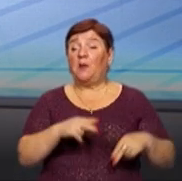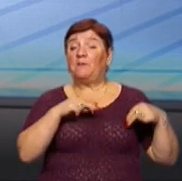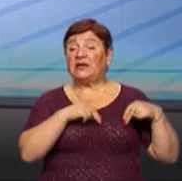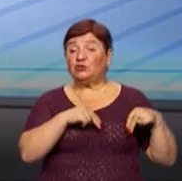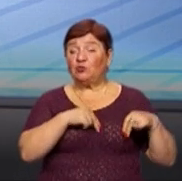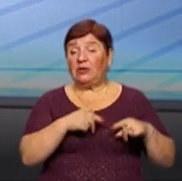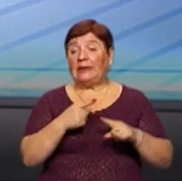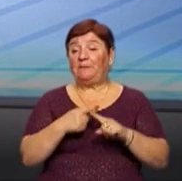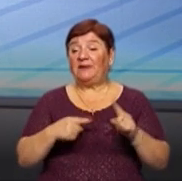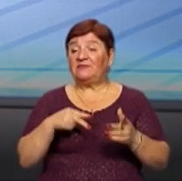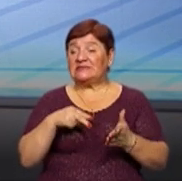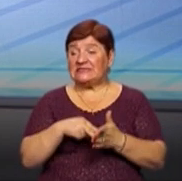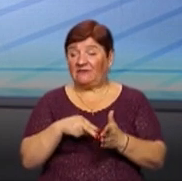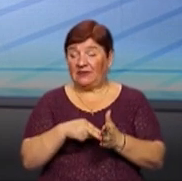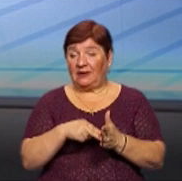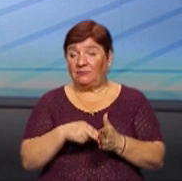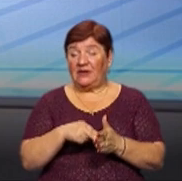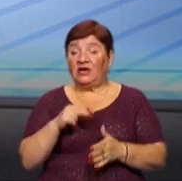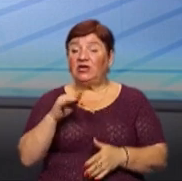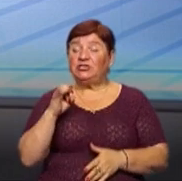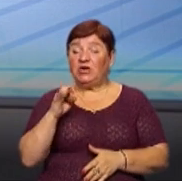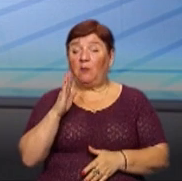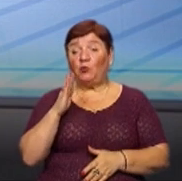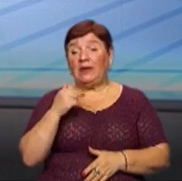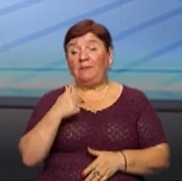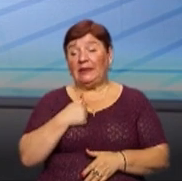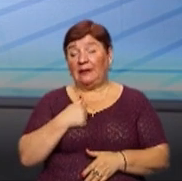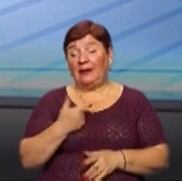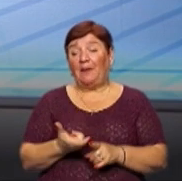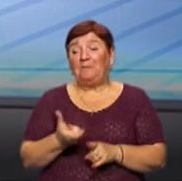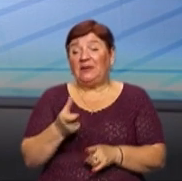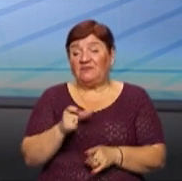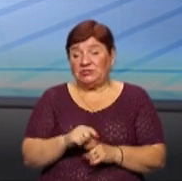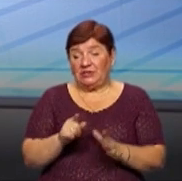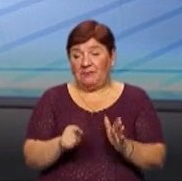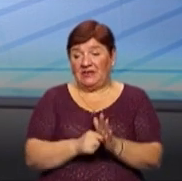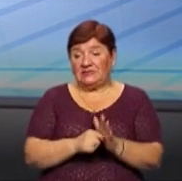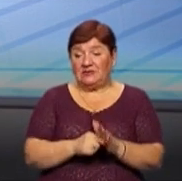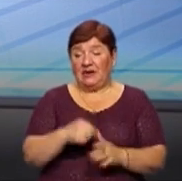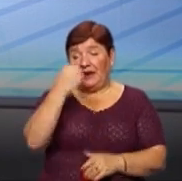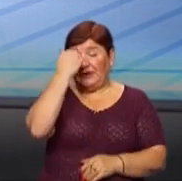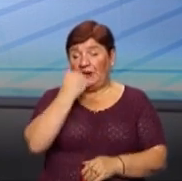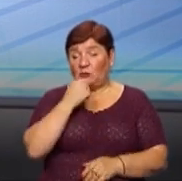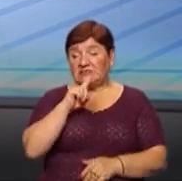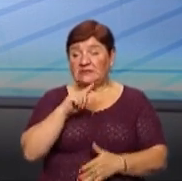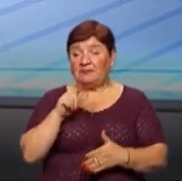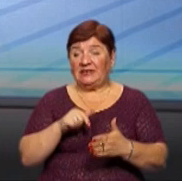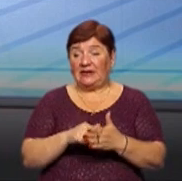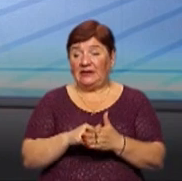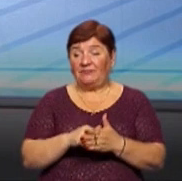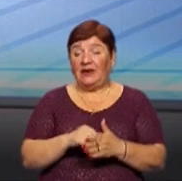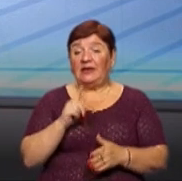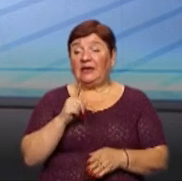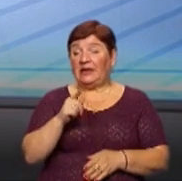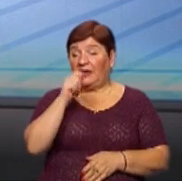Працюю ще на півставки. Чи буде мені підвищення? Дякуємо вам за запитання. Одні підвищення, які